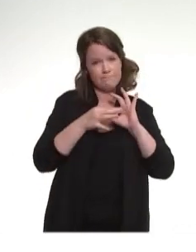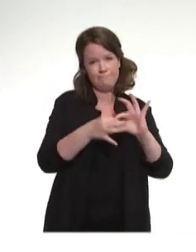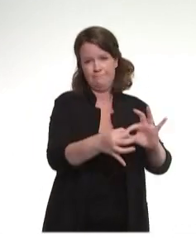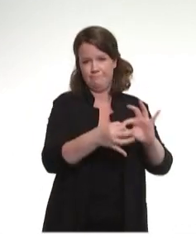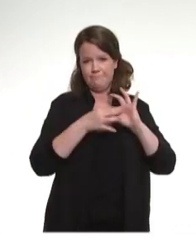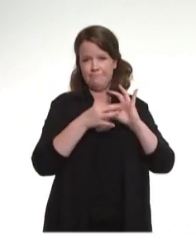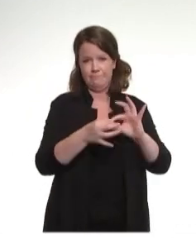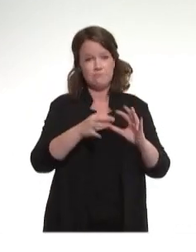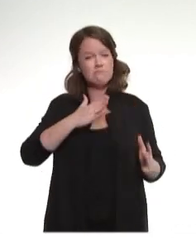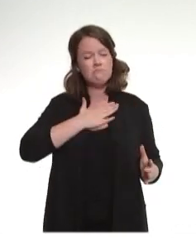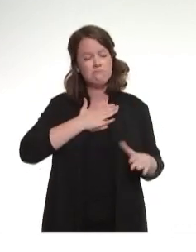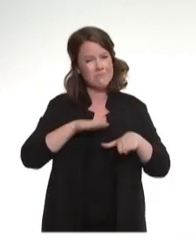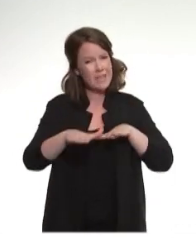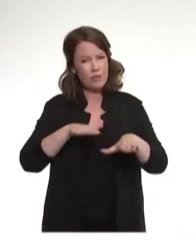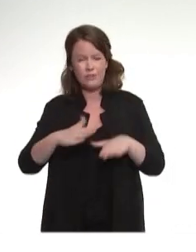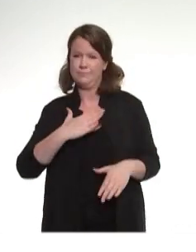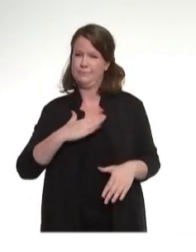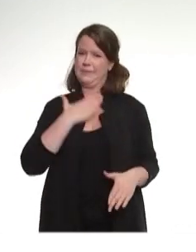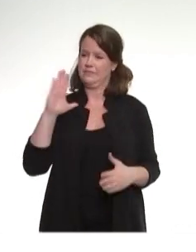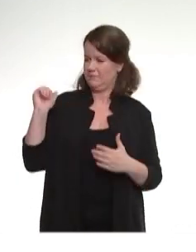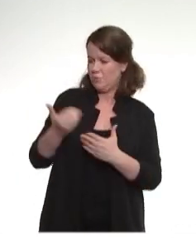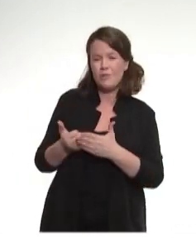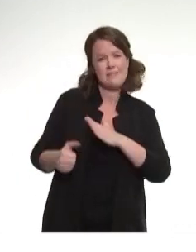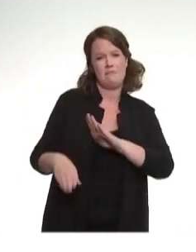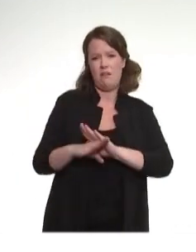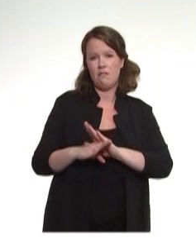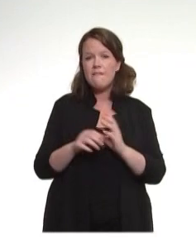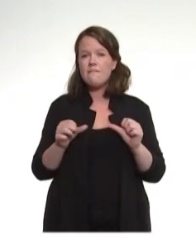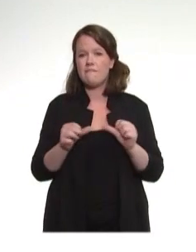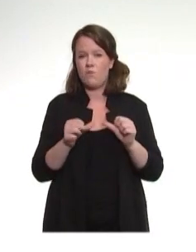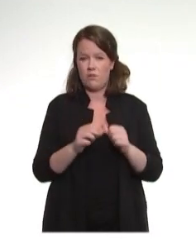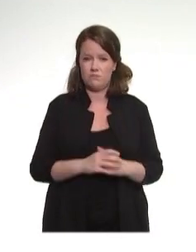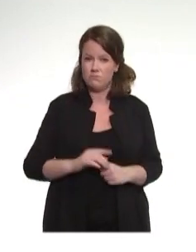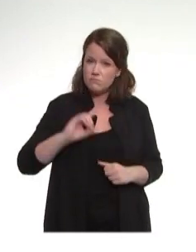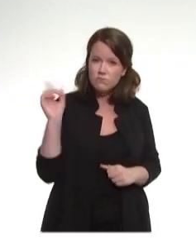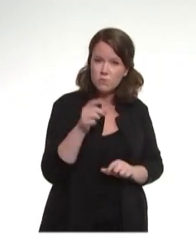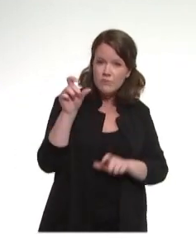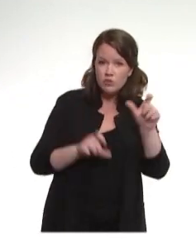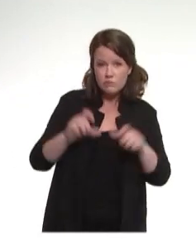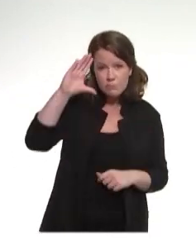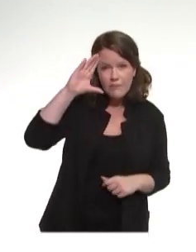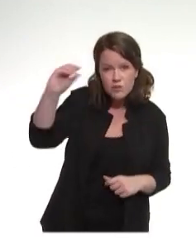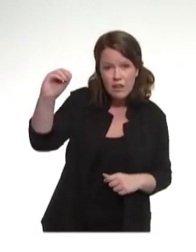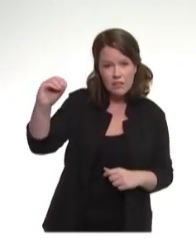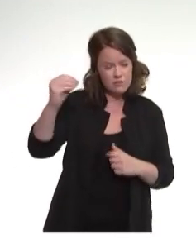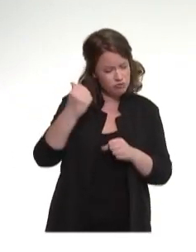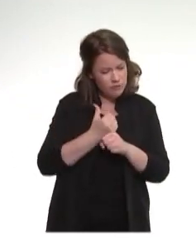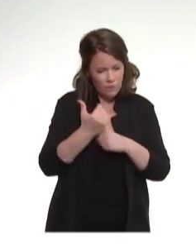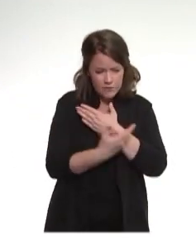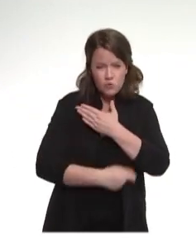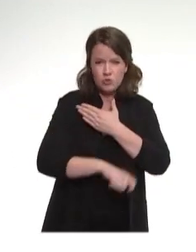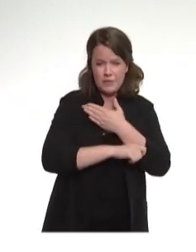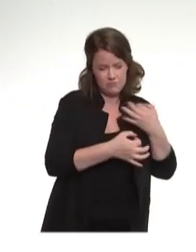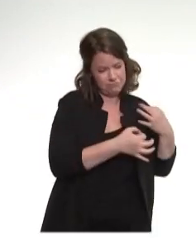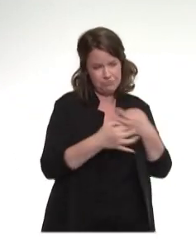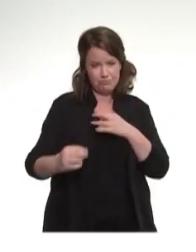depuis le premier jour de la crise économique rencontrer tous les acteurs toutes les semaines pour évaluer les